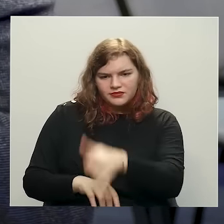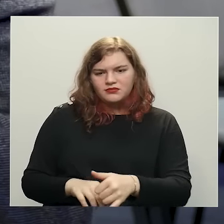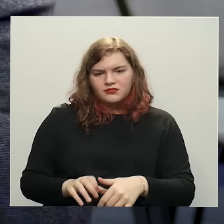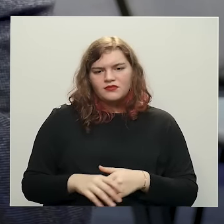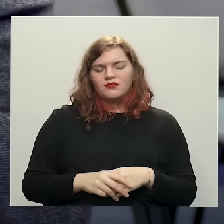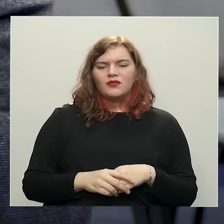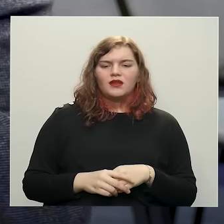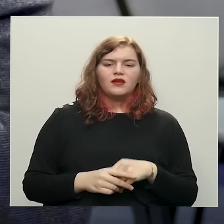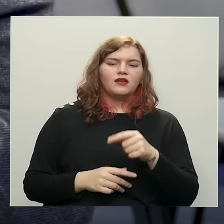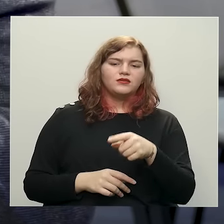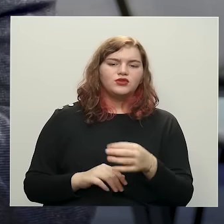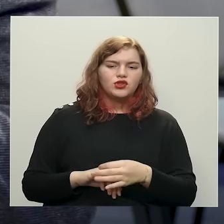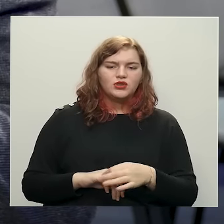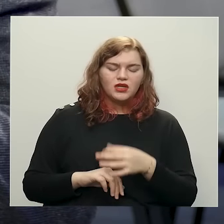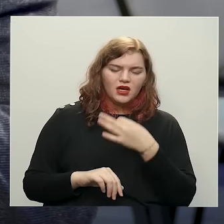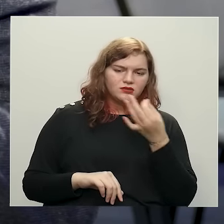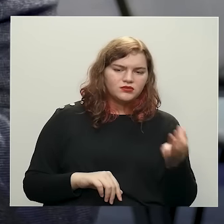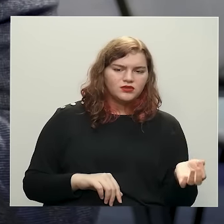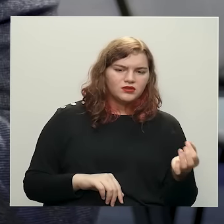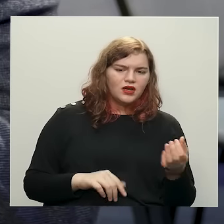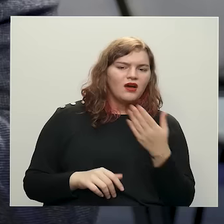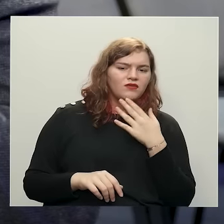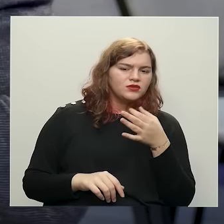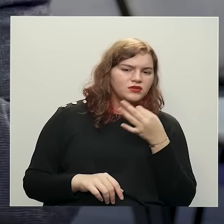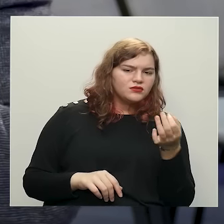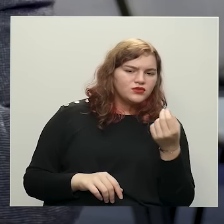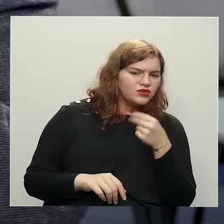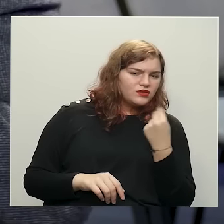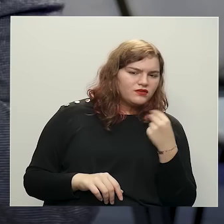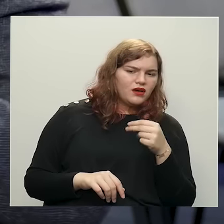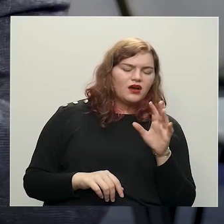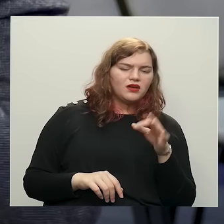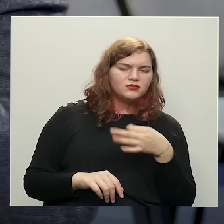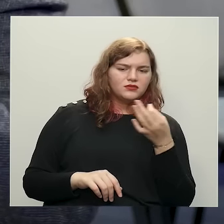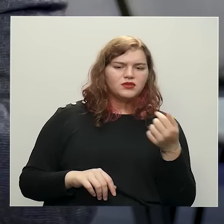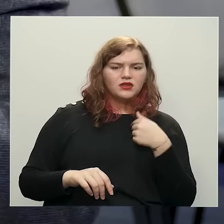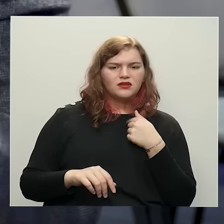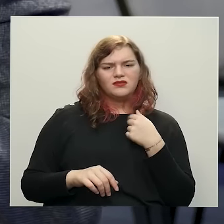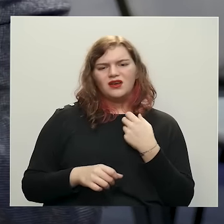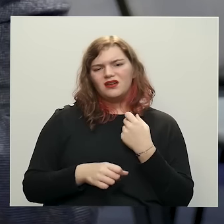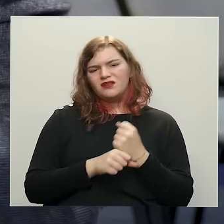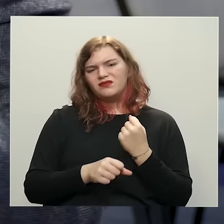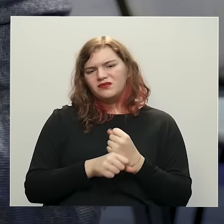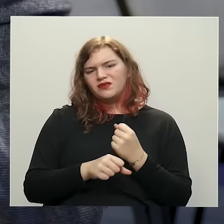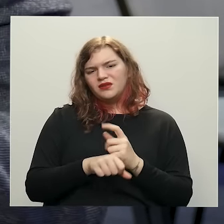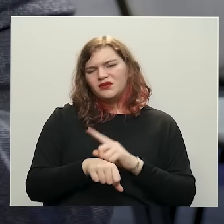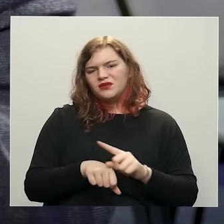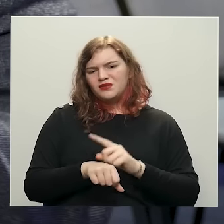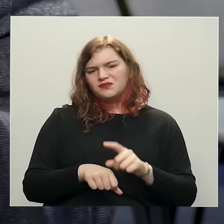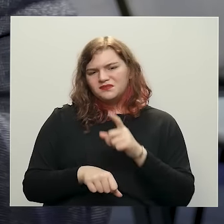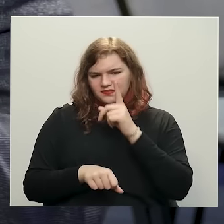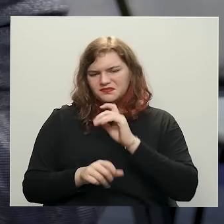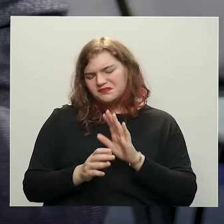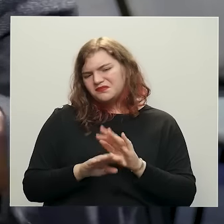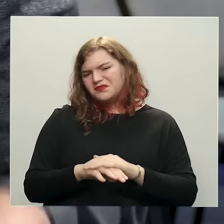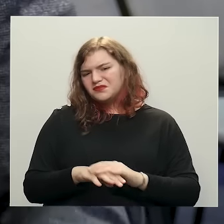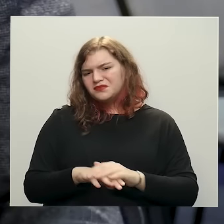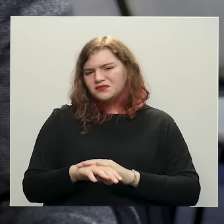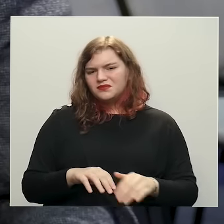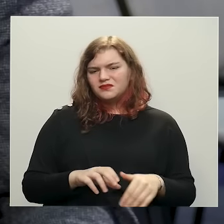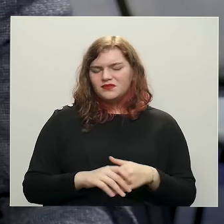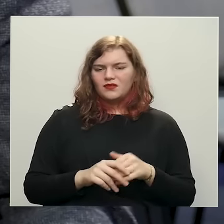Și soția a zis, a vrut să zică ceva și a zis, am făcut un gest nepotrivit, vă rog să mă iertați, o cerut